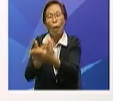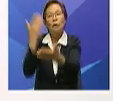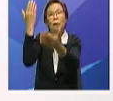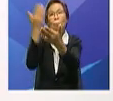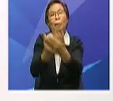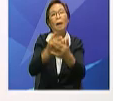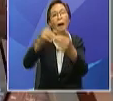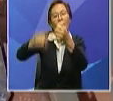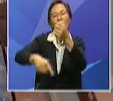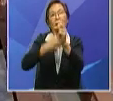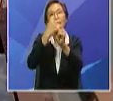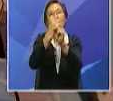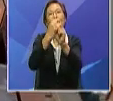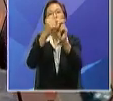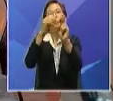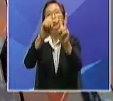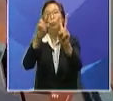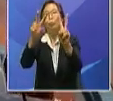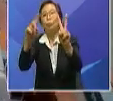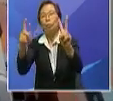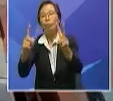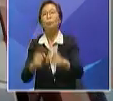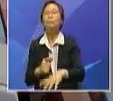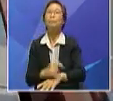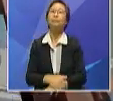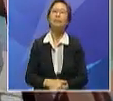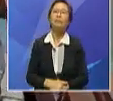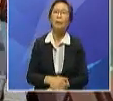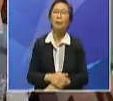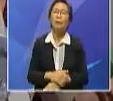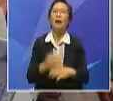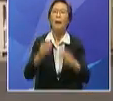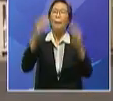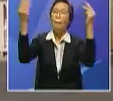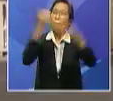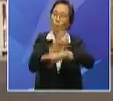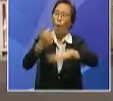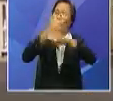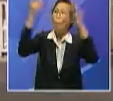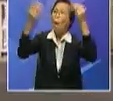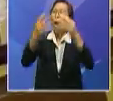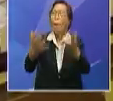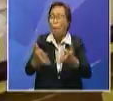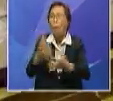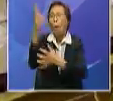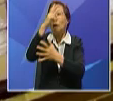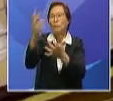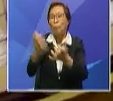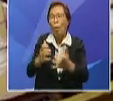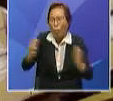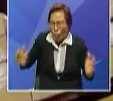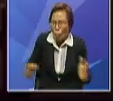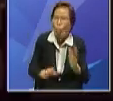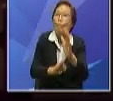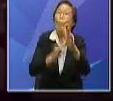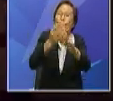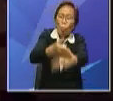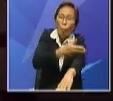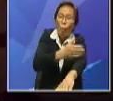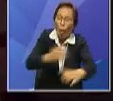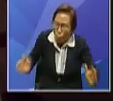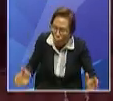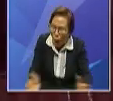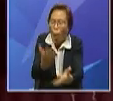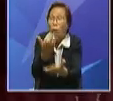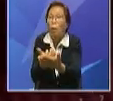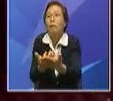2021 melalui penemuan majelis ini asal kajian untuk memulihkan dan merangsang Setu ekonomi dapat